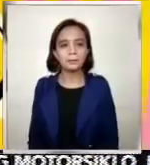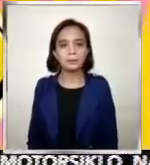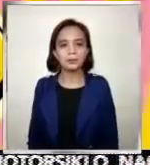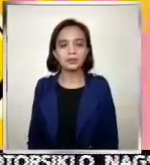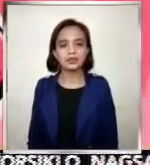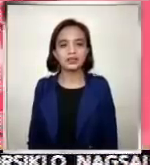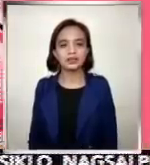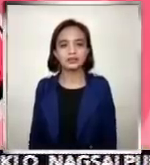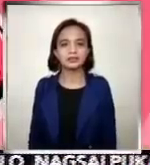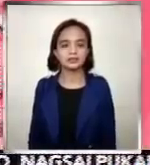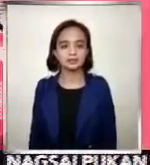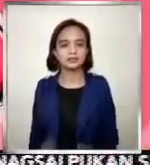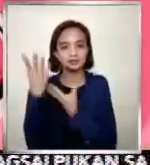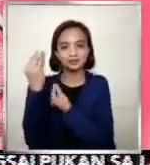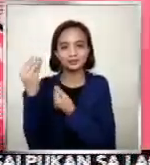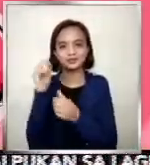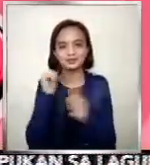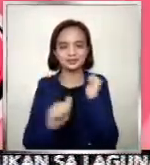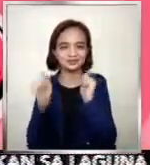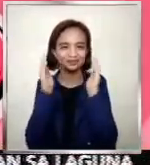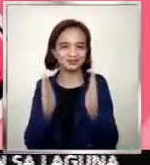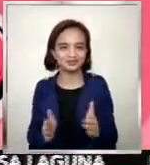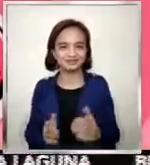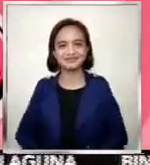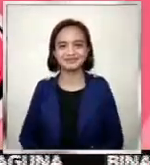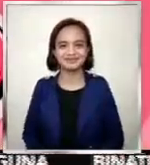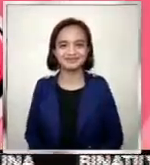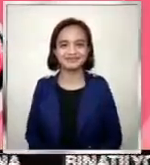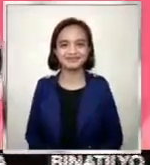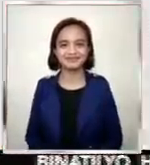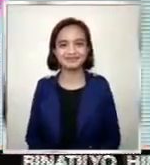Katatibayan, updated sa showbiz happenings.